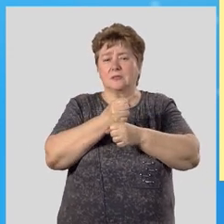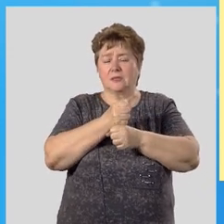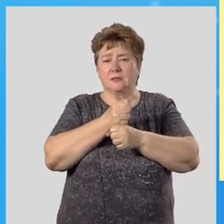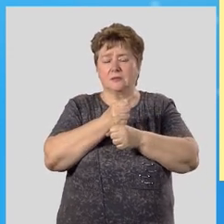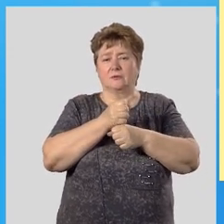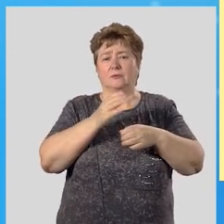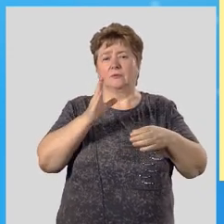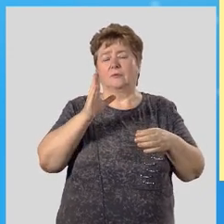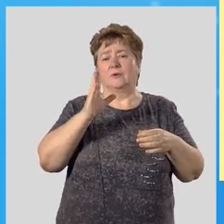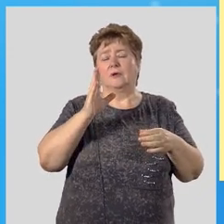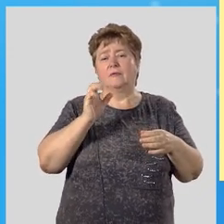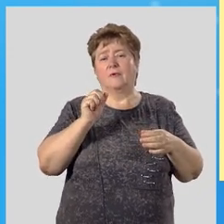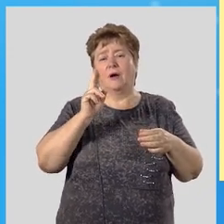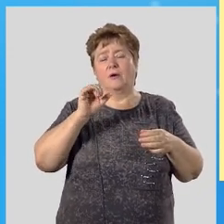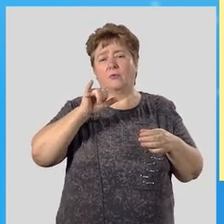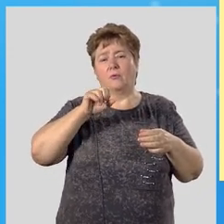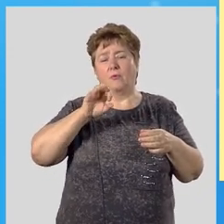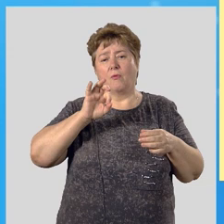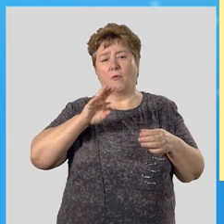сократительную вакуоль,